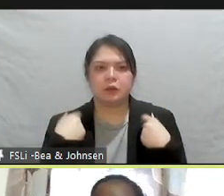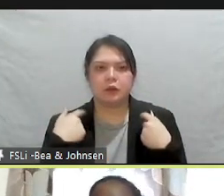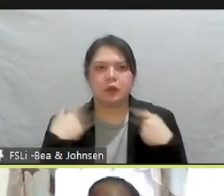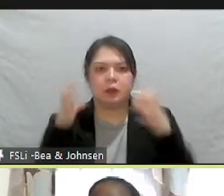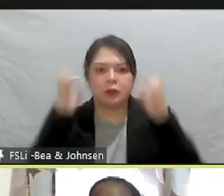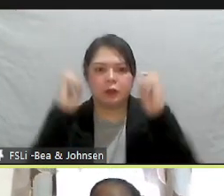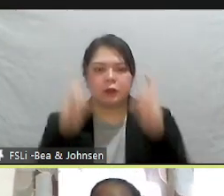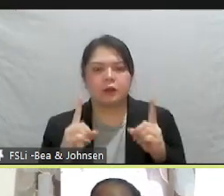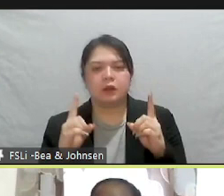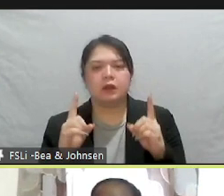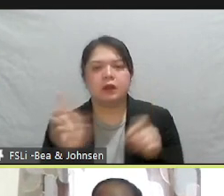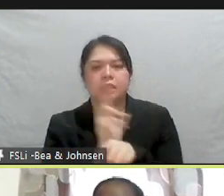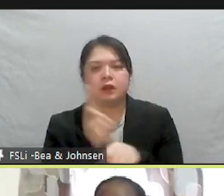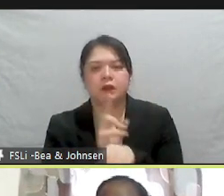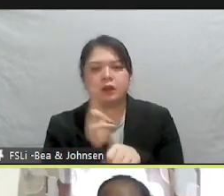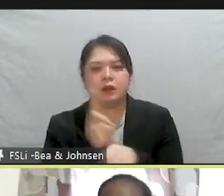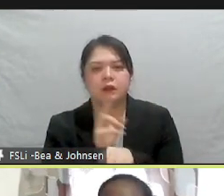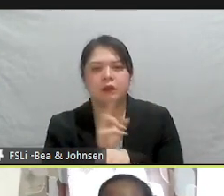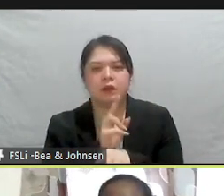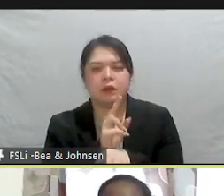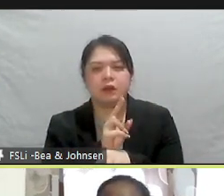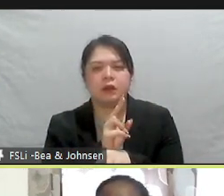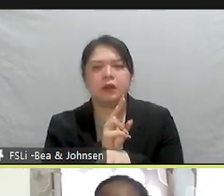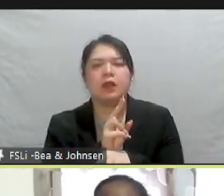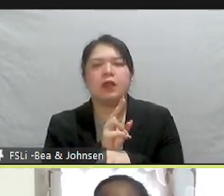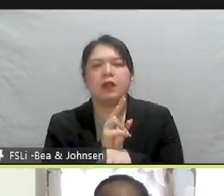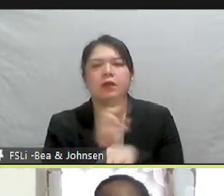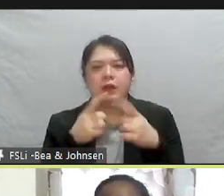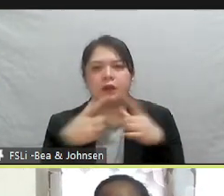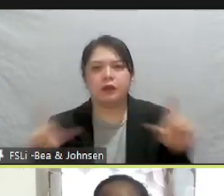at paggamit ng MTB-MLE.